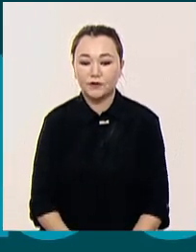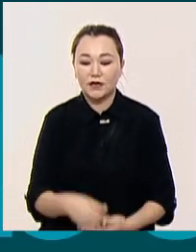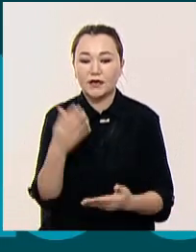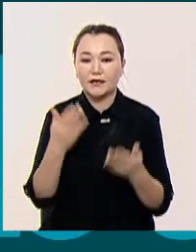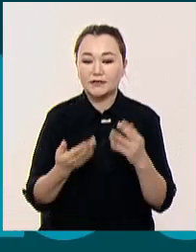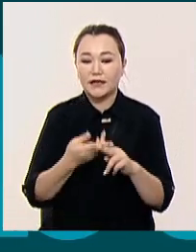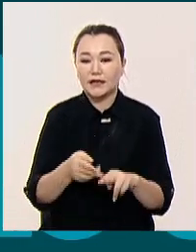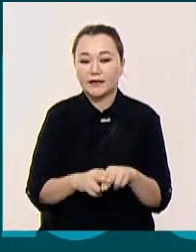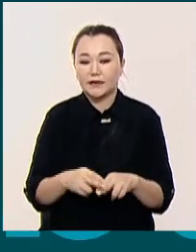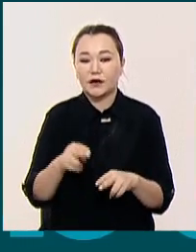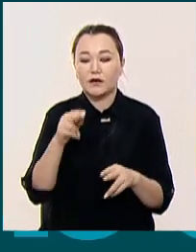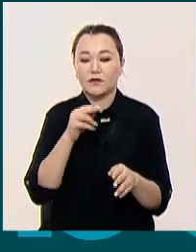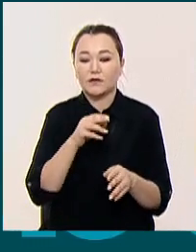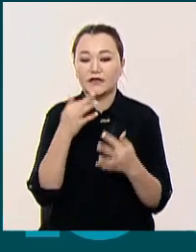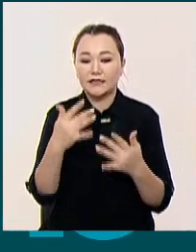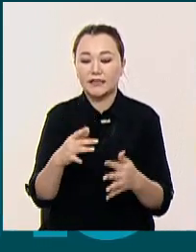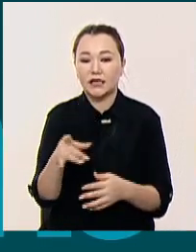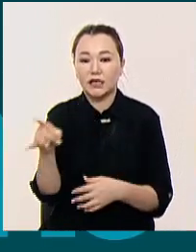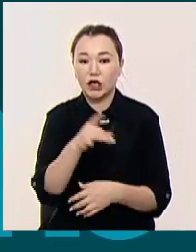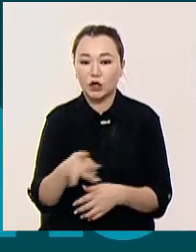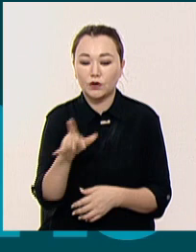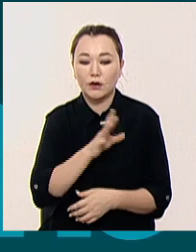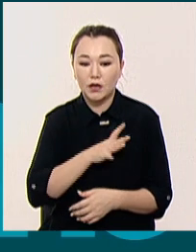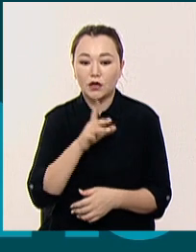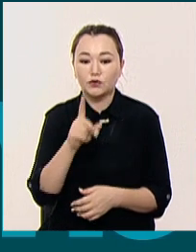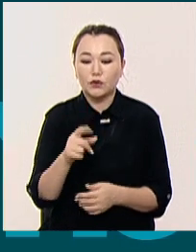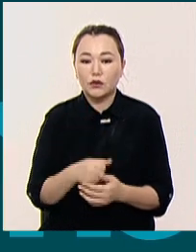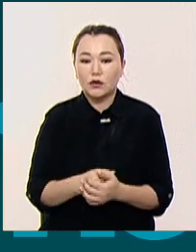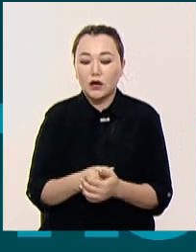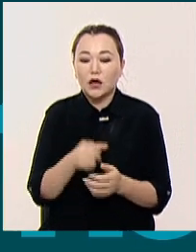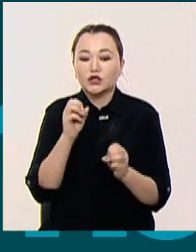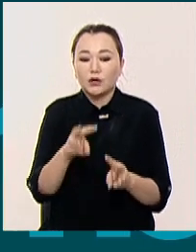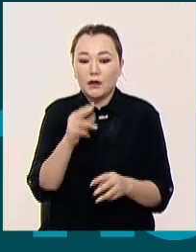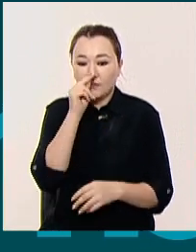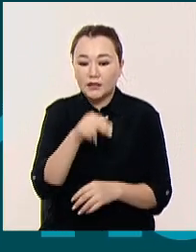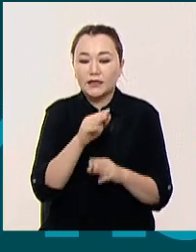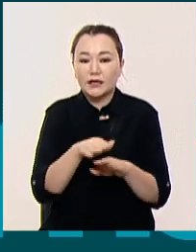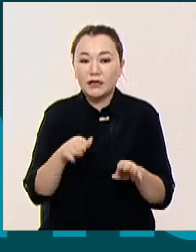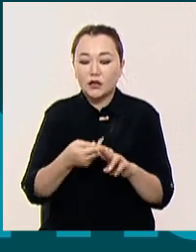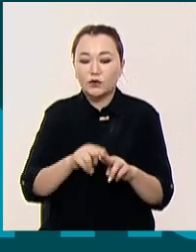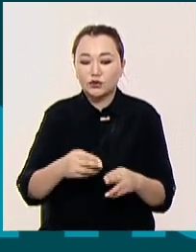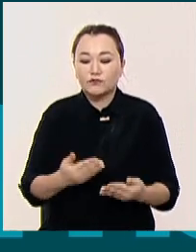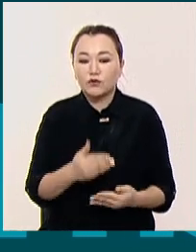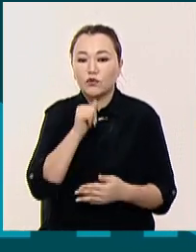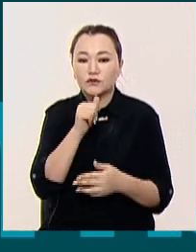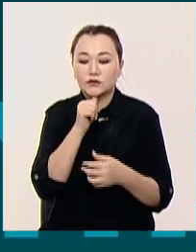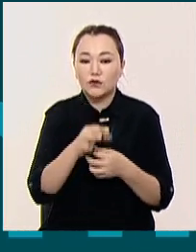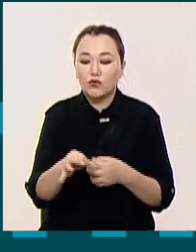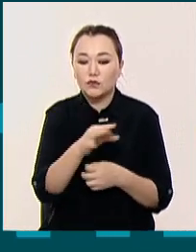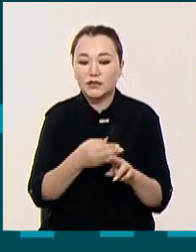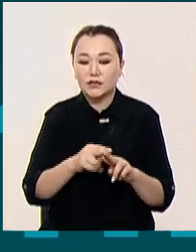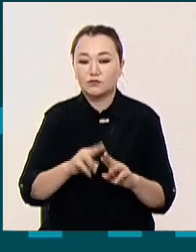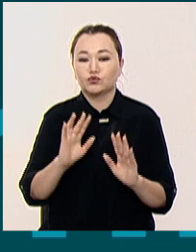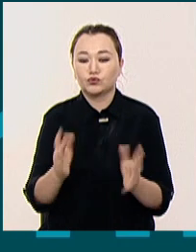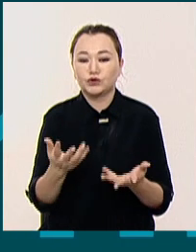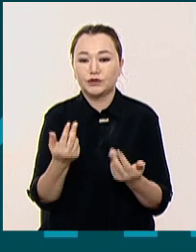Если это определено в нескольких регионах, то ну, чем провинились те дети, которые живут в Костанайской области в данном случае,